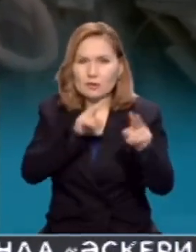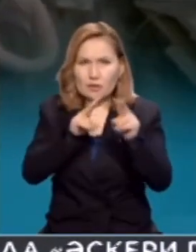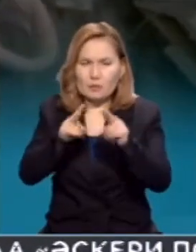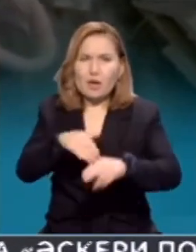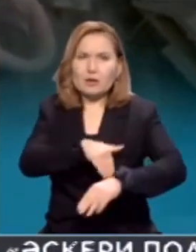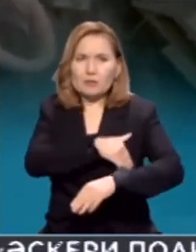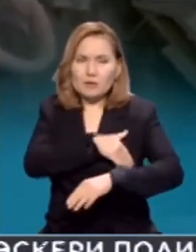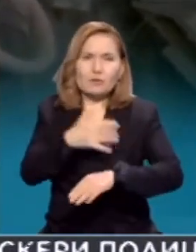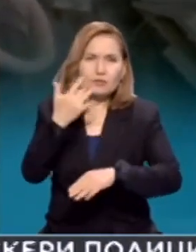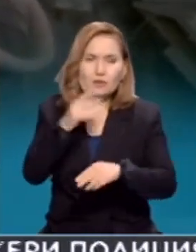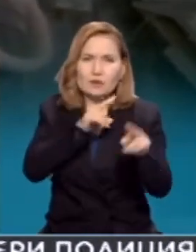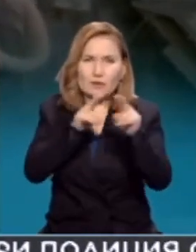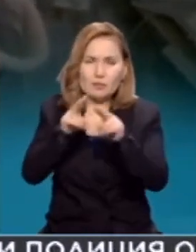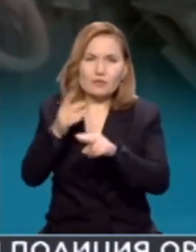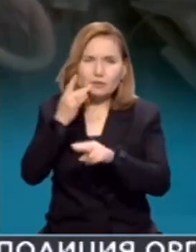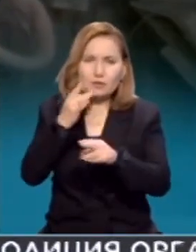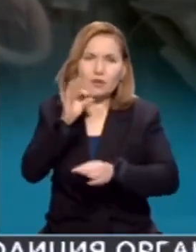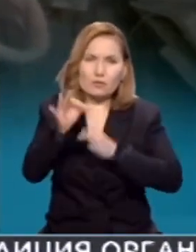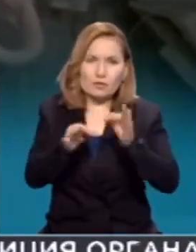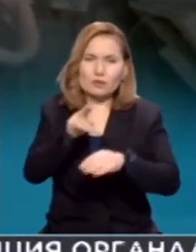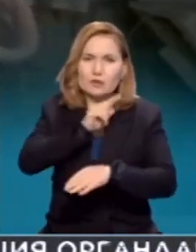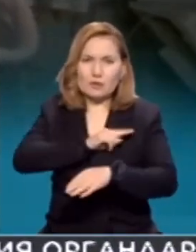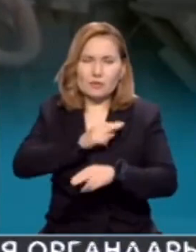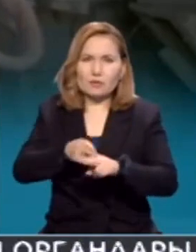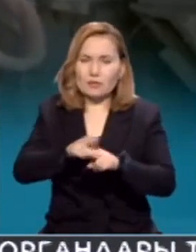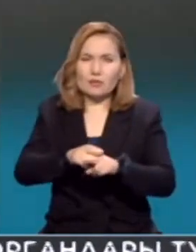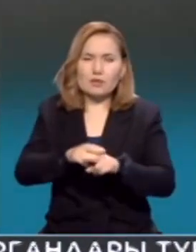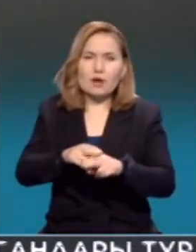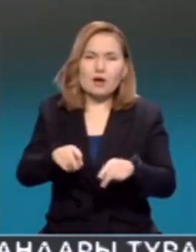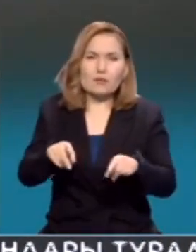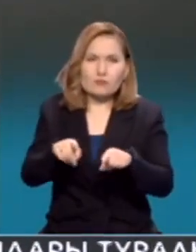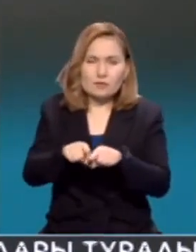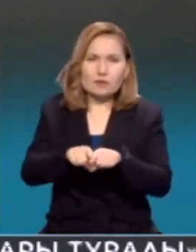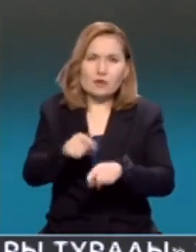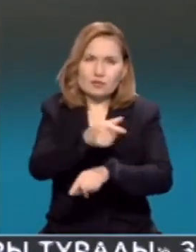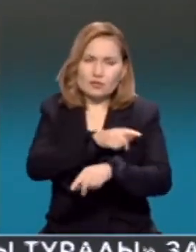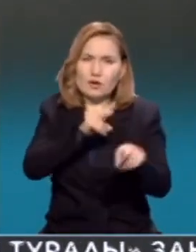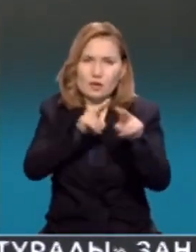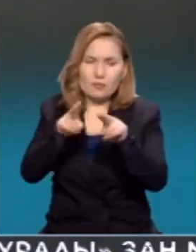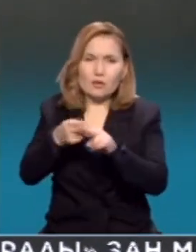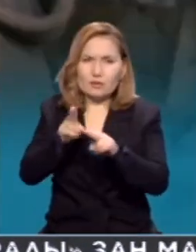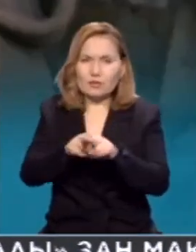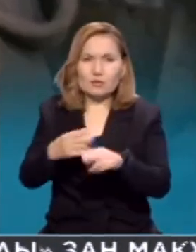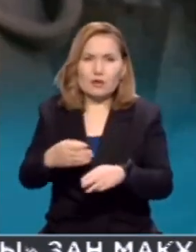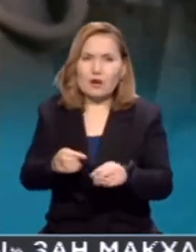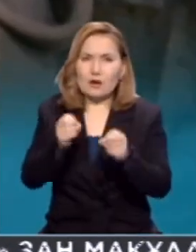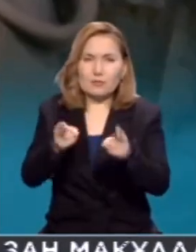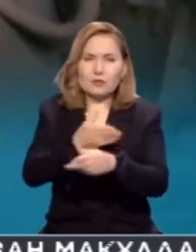температурно постоянно қарап тұрам. Мында болса, не болса, если бәрі под контролем болса. Ну, котел, да, жана екі